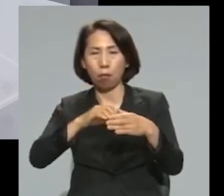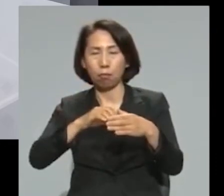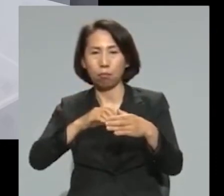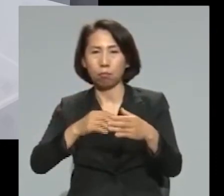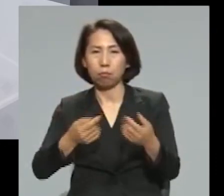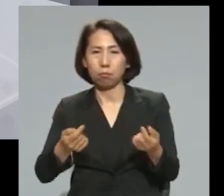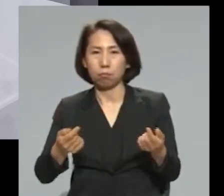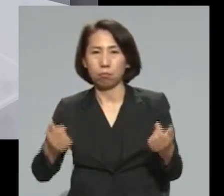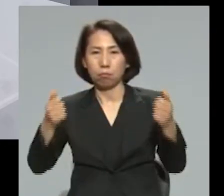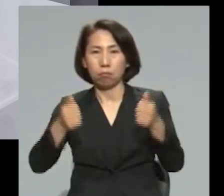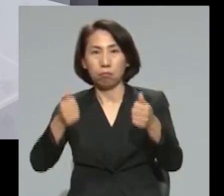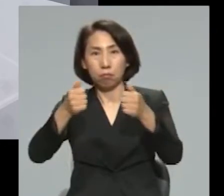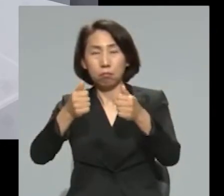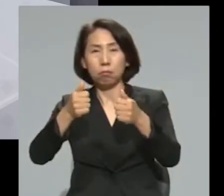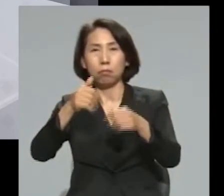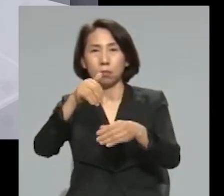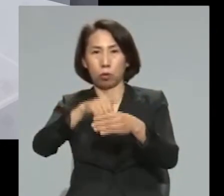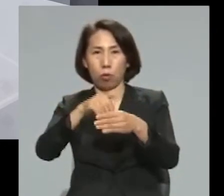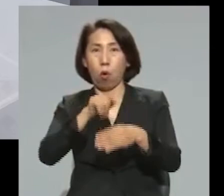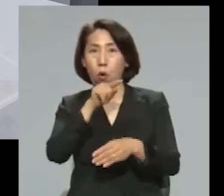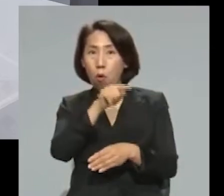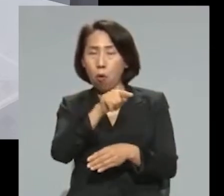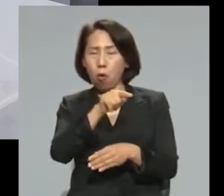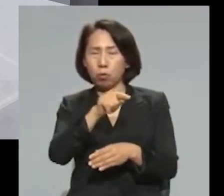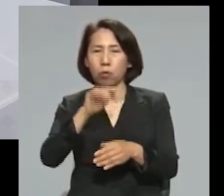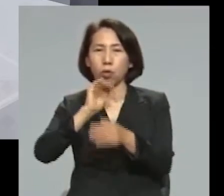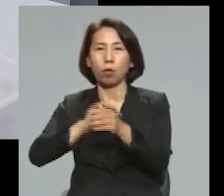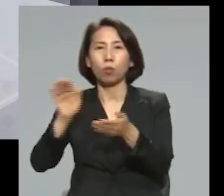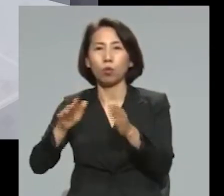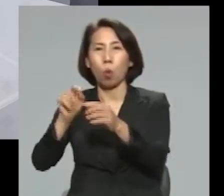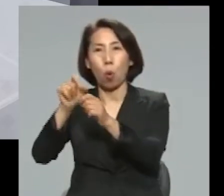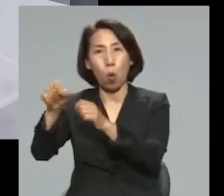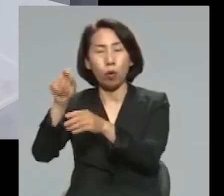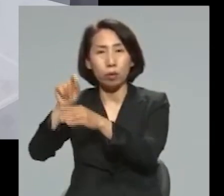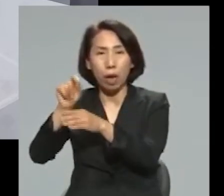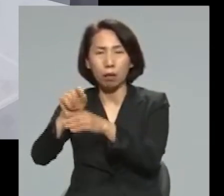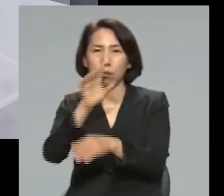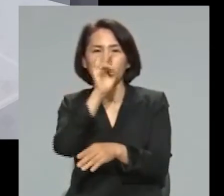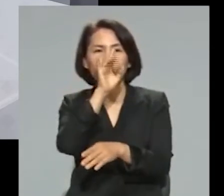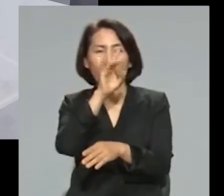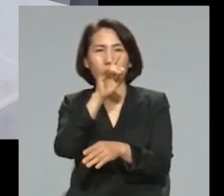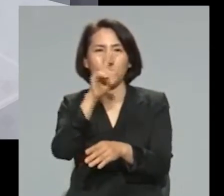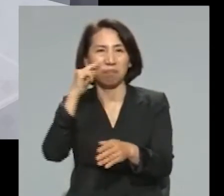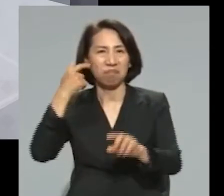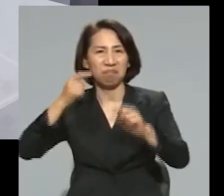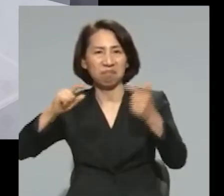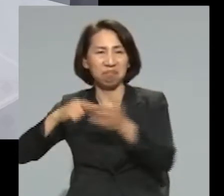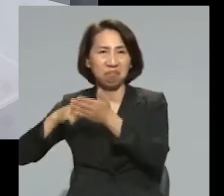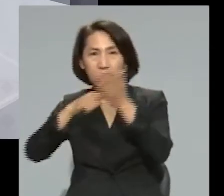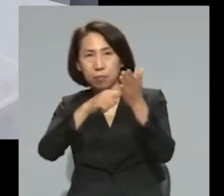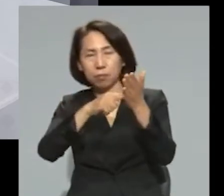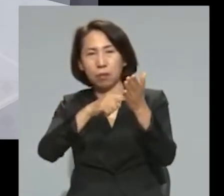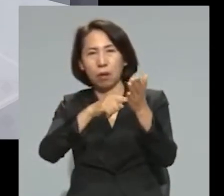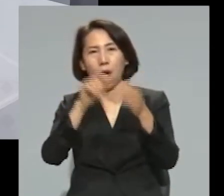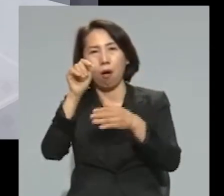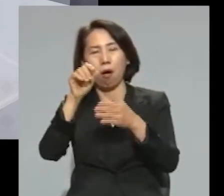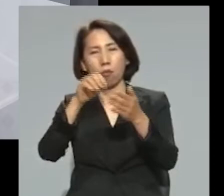진행하였습니다. 경북도당과 중앙당에 이의제기 신청하였지만 받아들이지